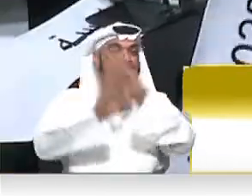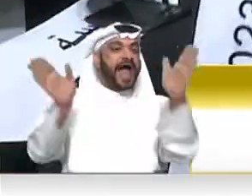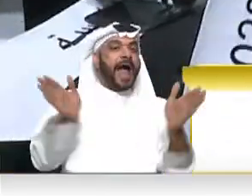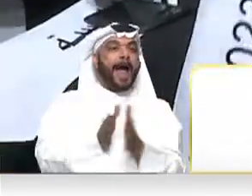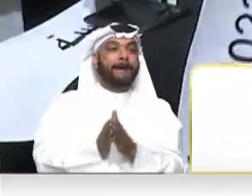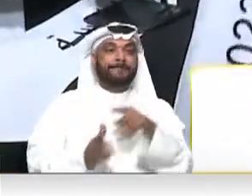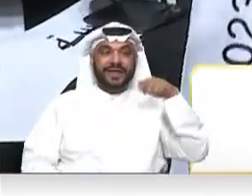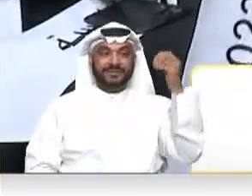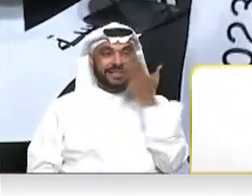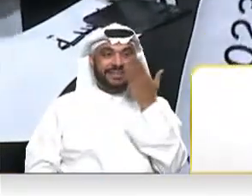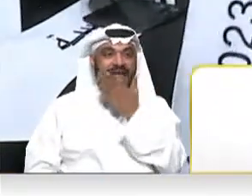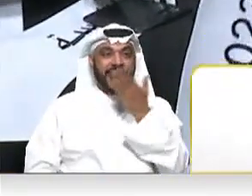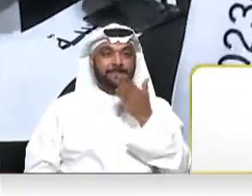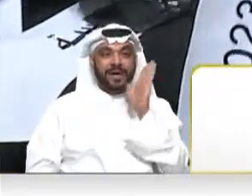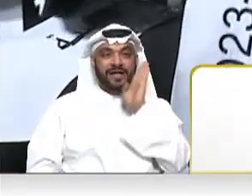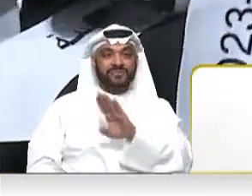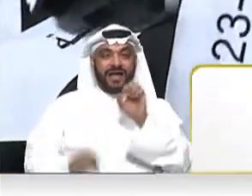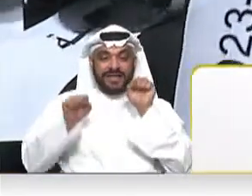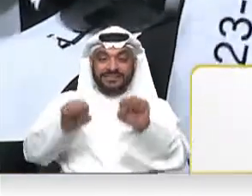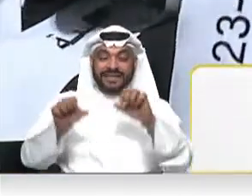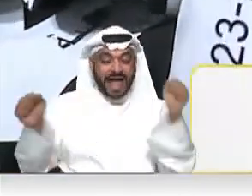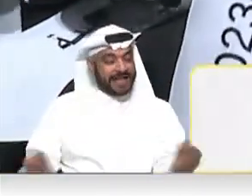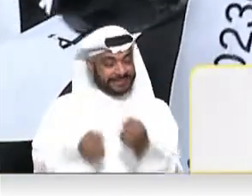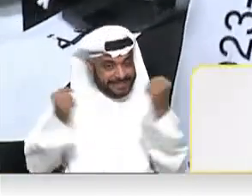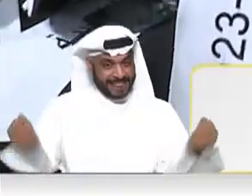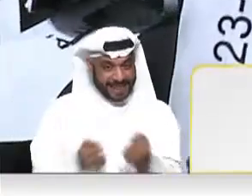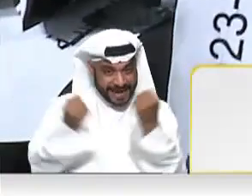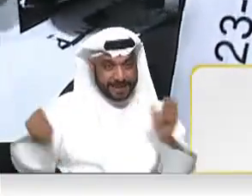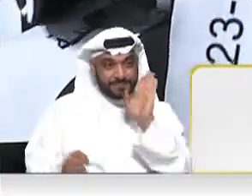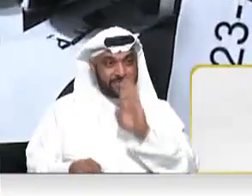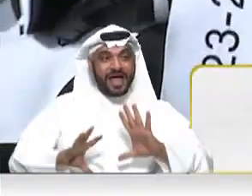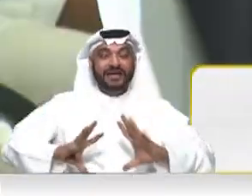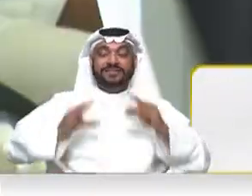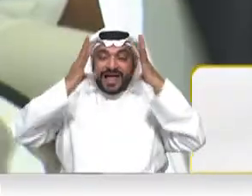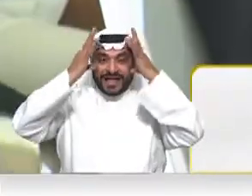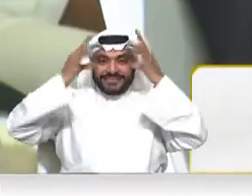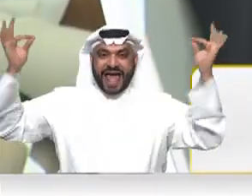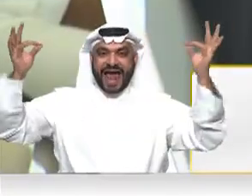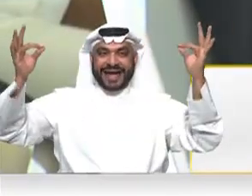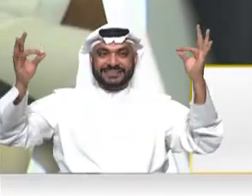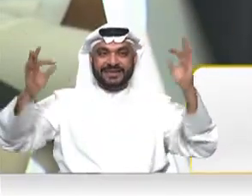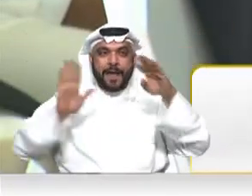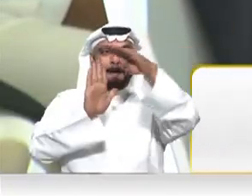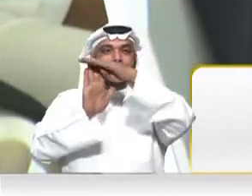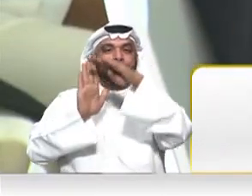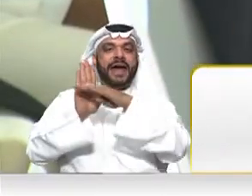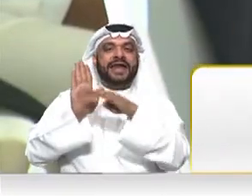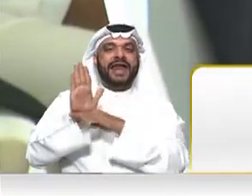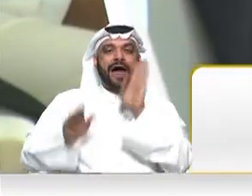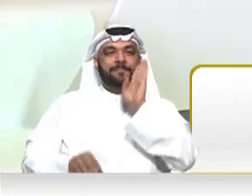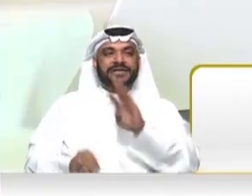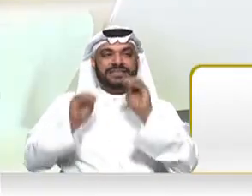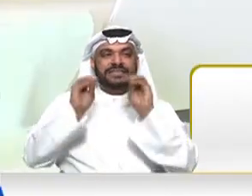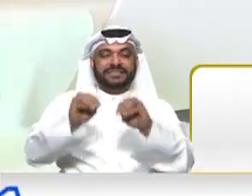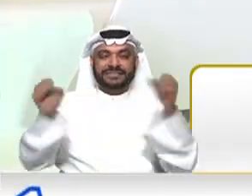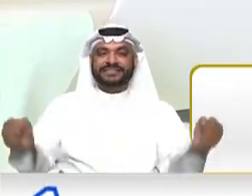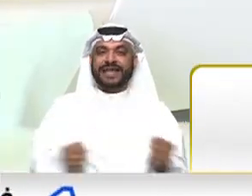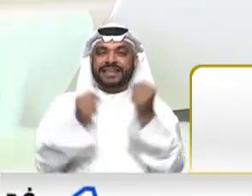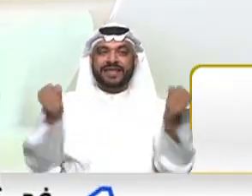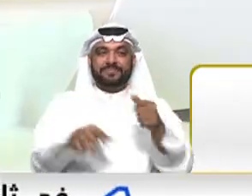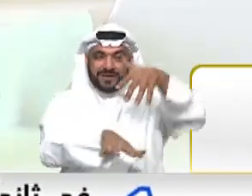المتدربين. تحققت السعادة لهم، هذا ما شهدناه لحظة تخرجهم من البرنامج التدريبي وكيف تكيفوا